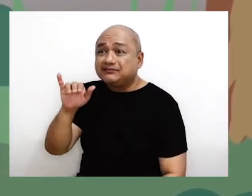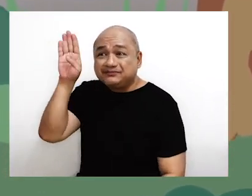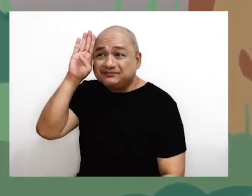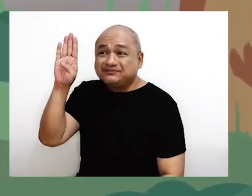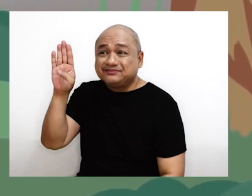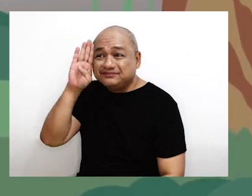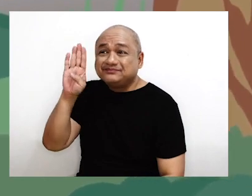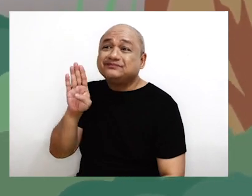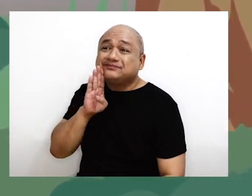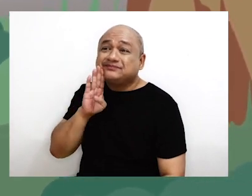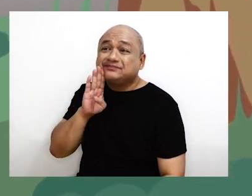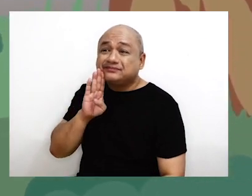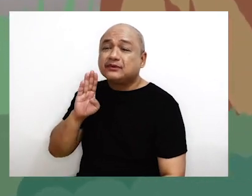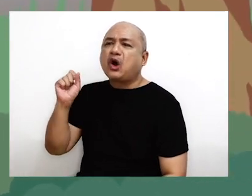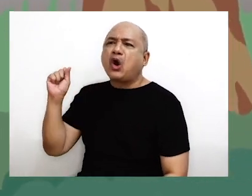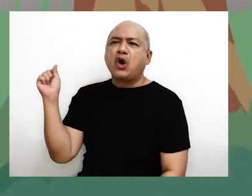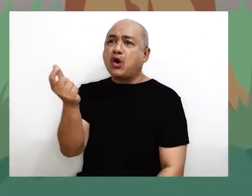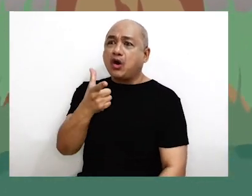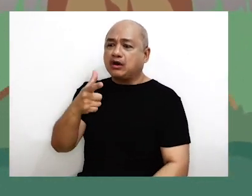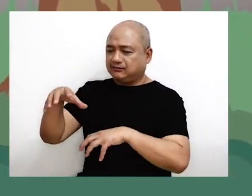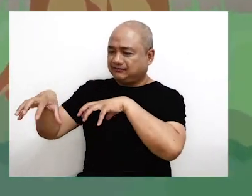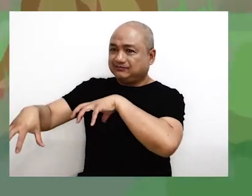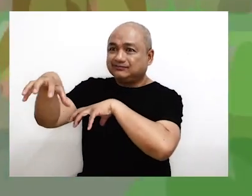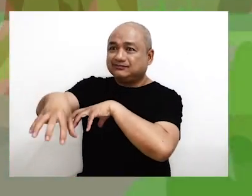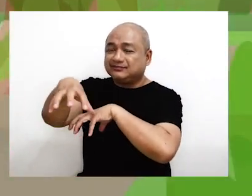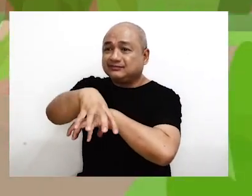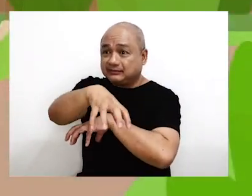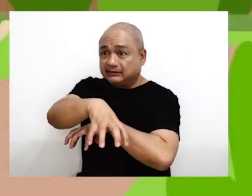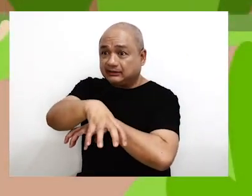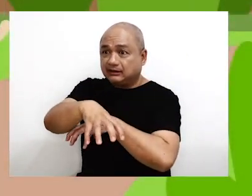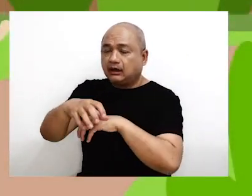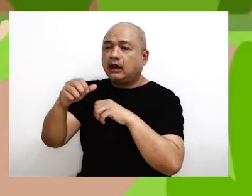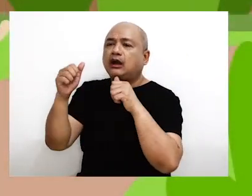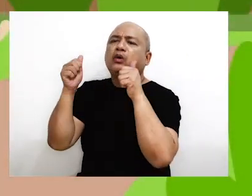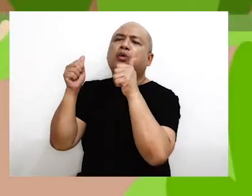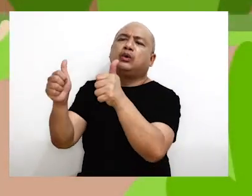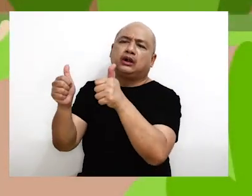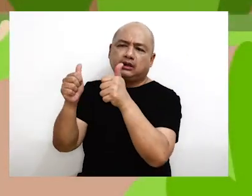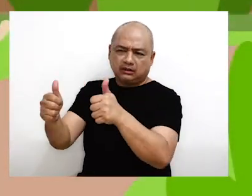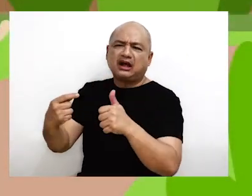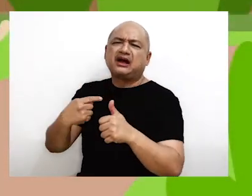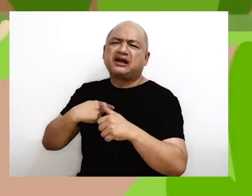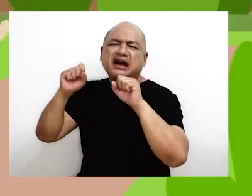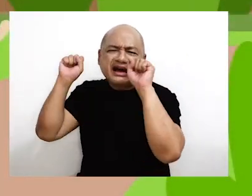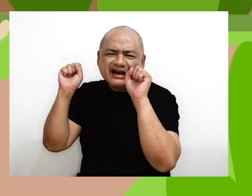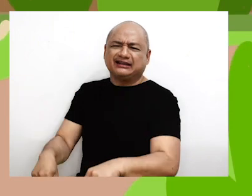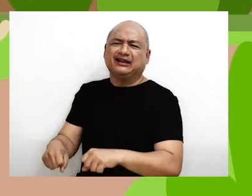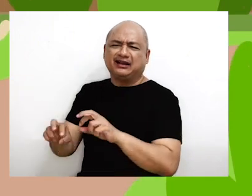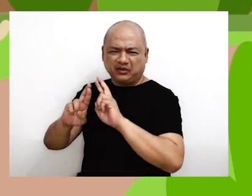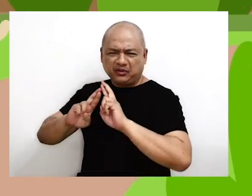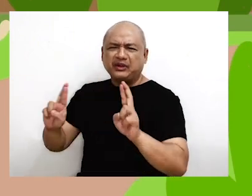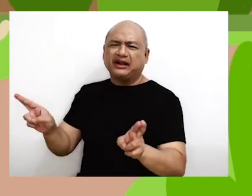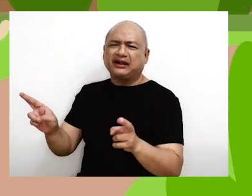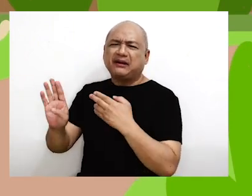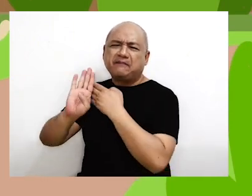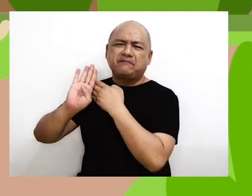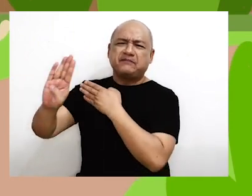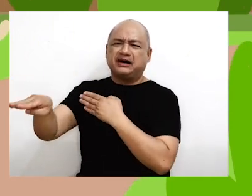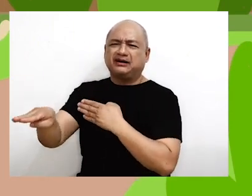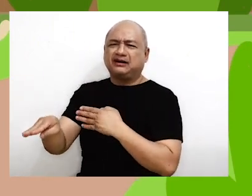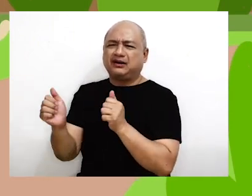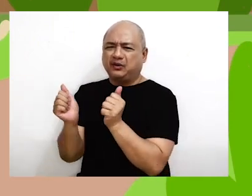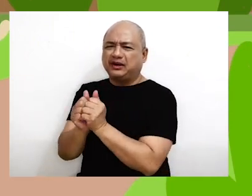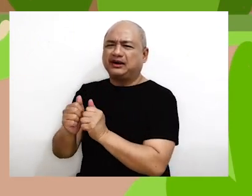ni na Bruce at Betty, at ng ating barangay. Sige, handa na akong sumama sa inyo ni Betty